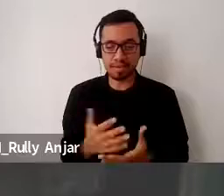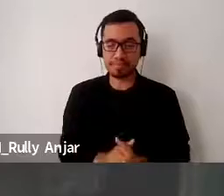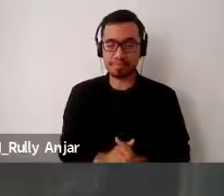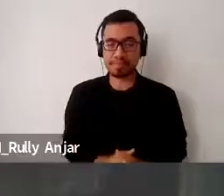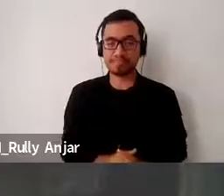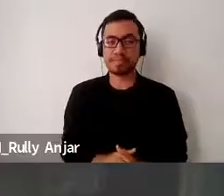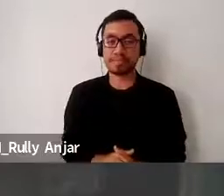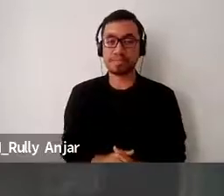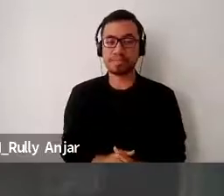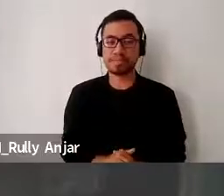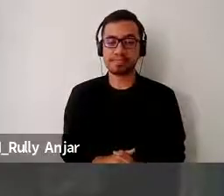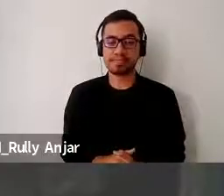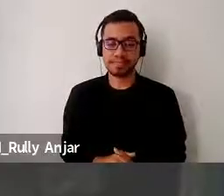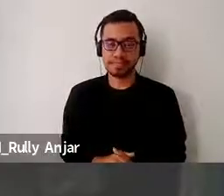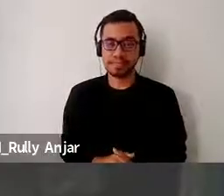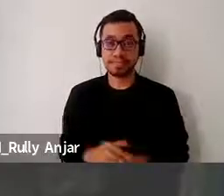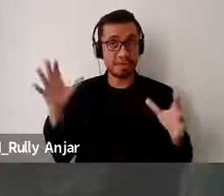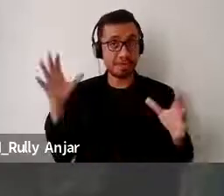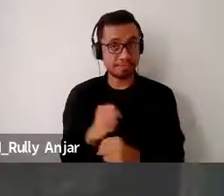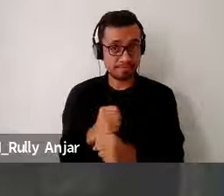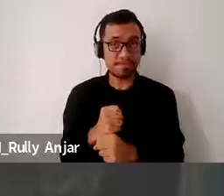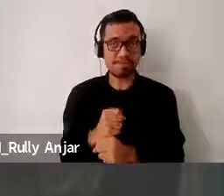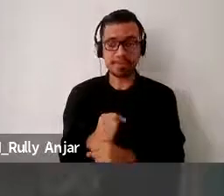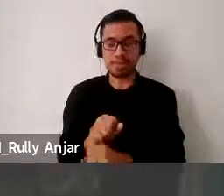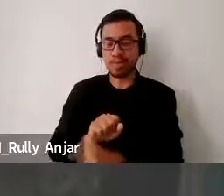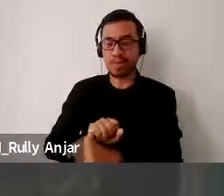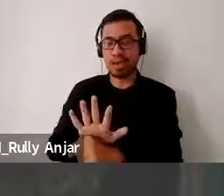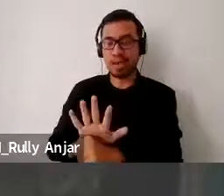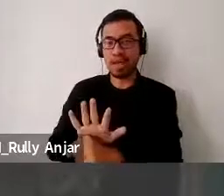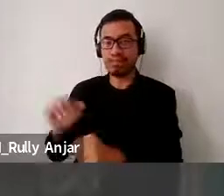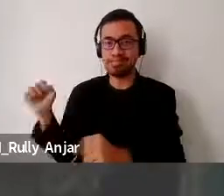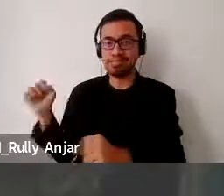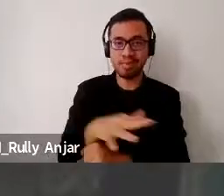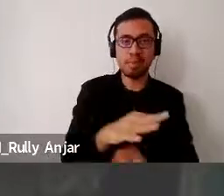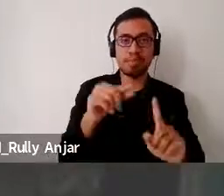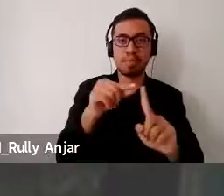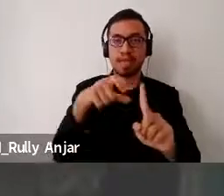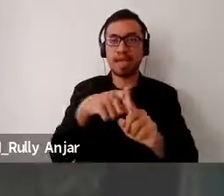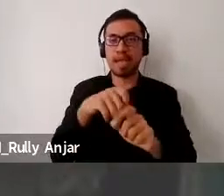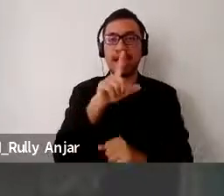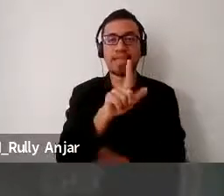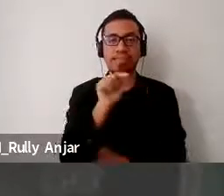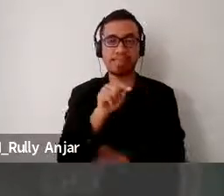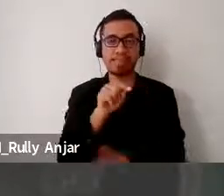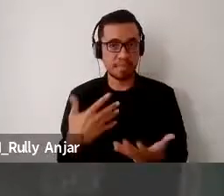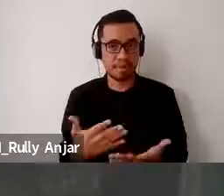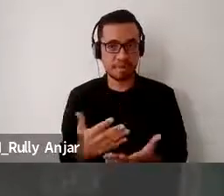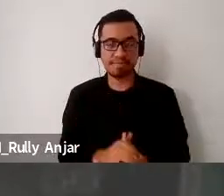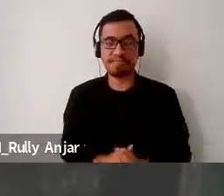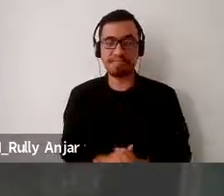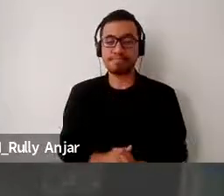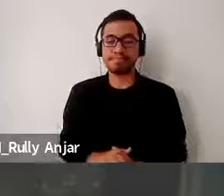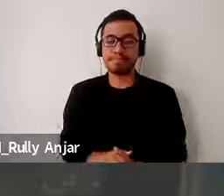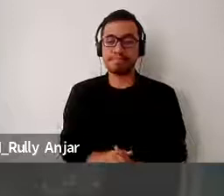dampak COVID-19 terhadap PKL, kita lihat bahwa di Jogja